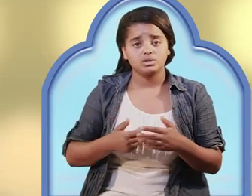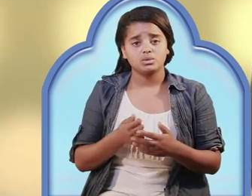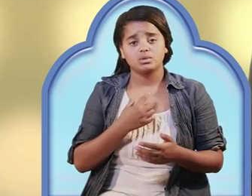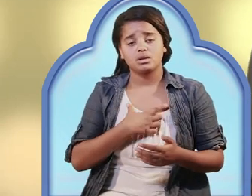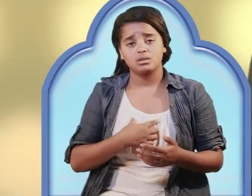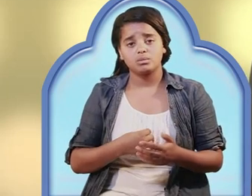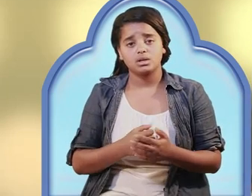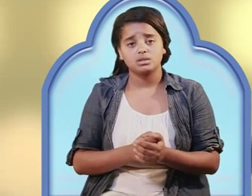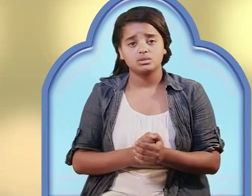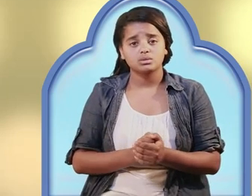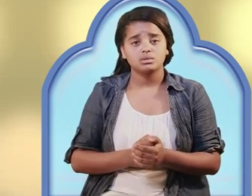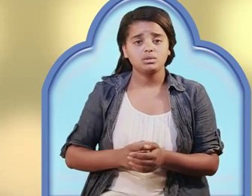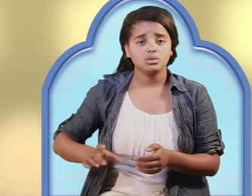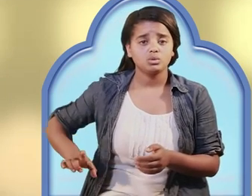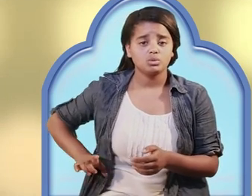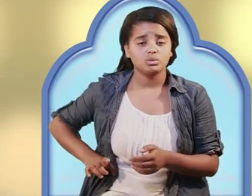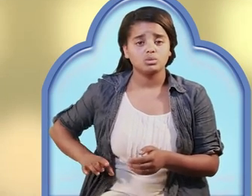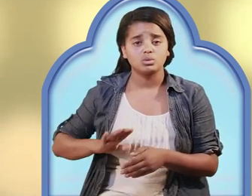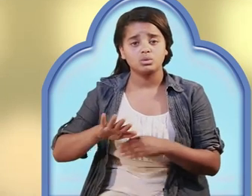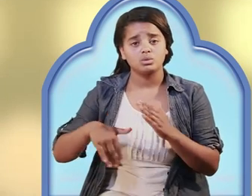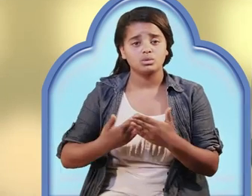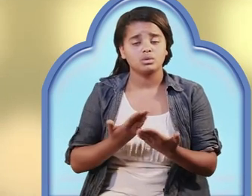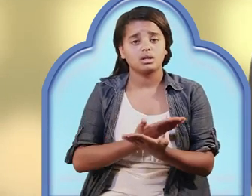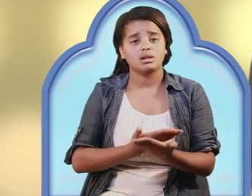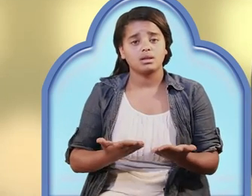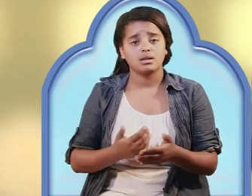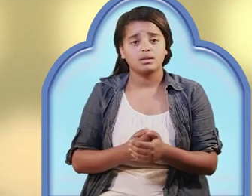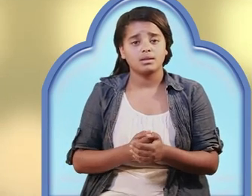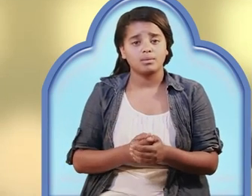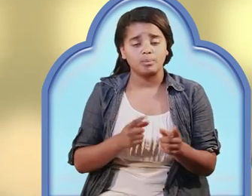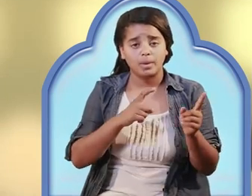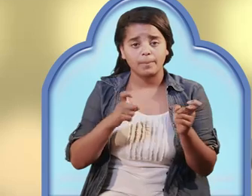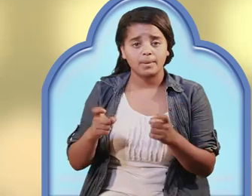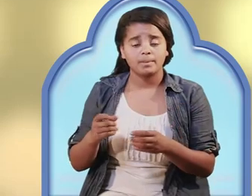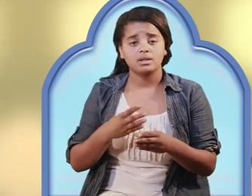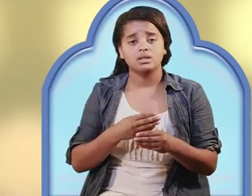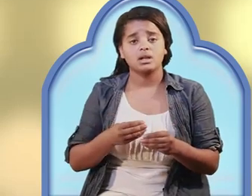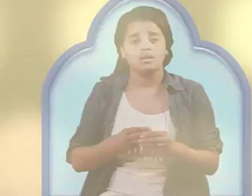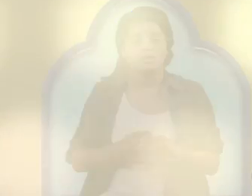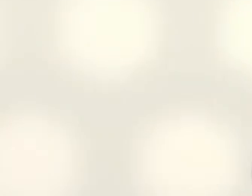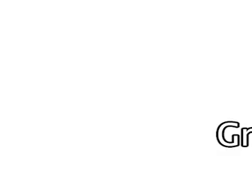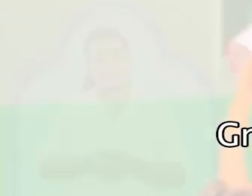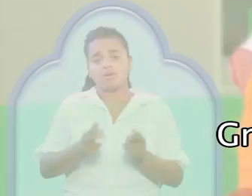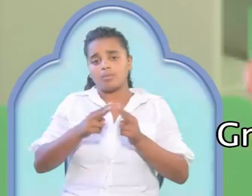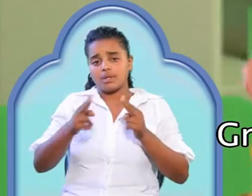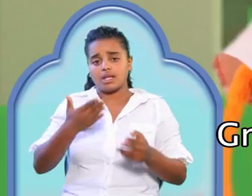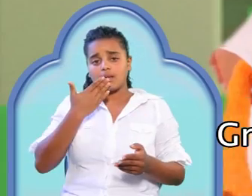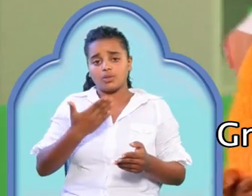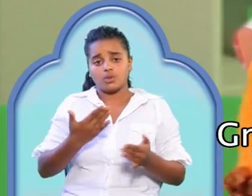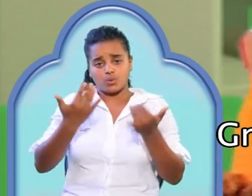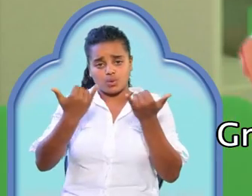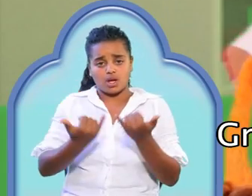ሳምባቸውን ልባቸውን ጉበት ኩላሊት ሁሉን ነገር መመርመርና ቼክ መደረግ አለባቸው። በጣም